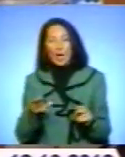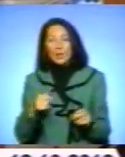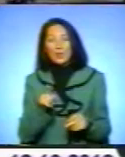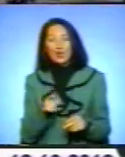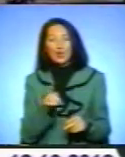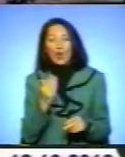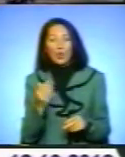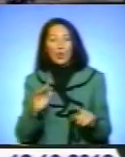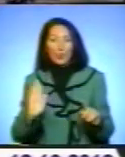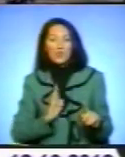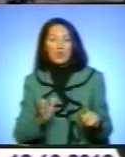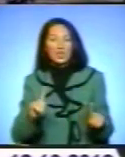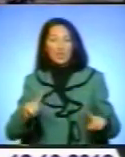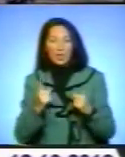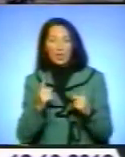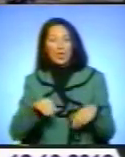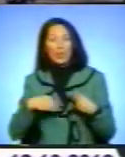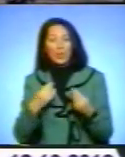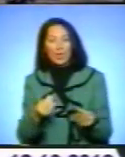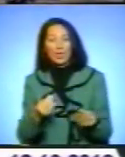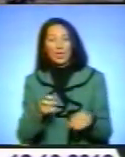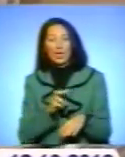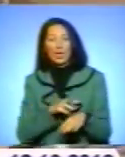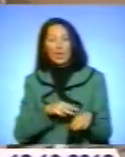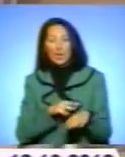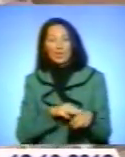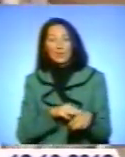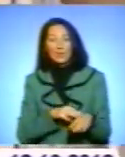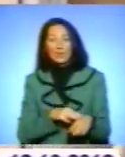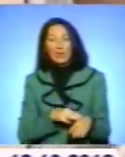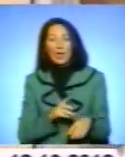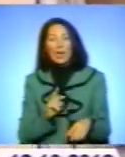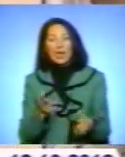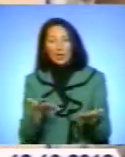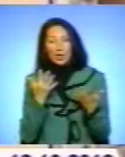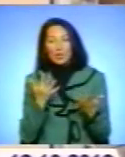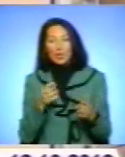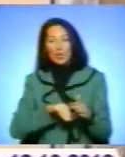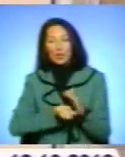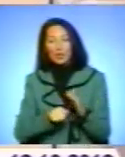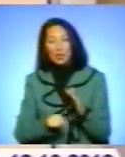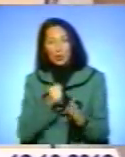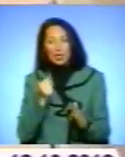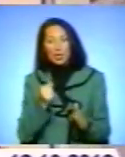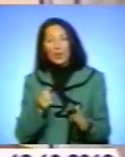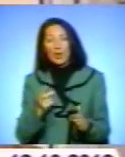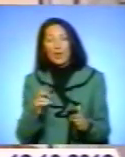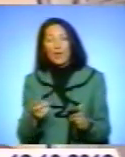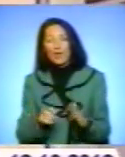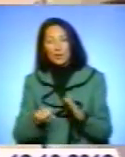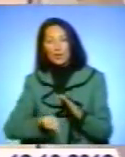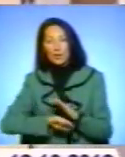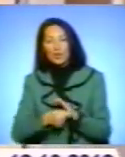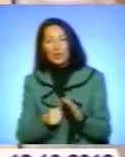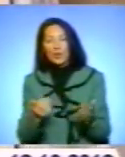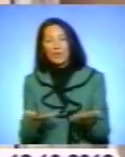були затримані і передані слідчо-оперативній групі. Як з'ясувалося, крадіями виявилися двоє місцевих жителів віком 29